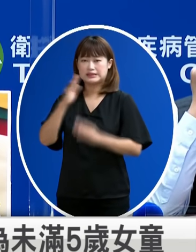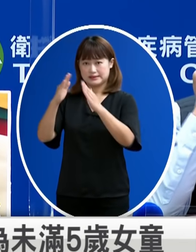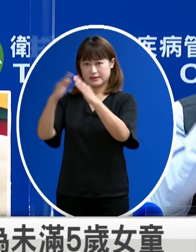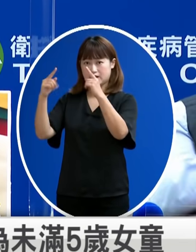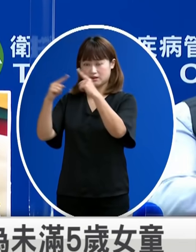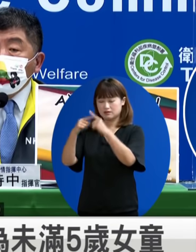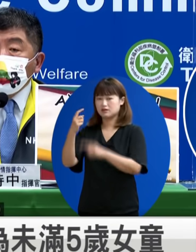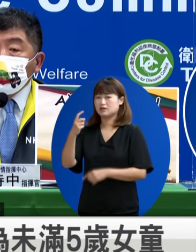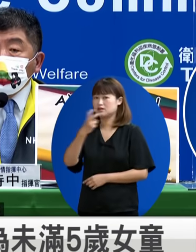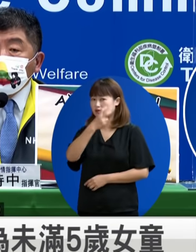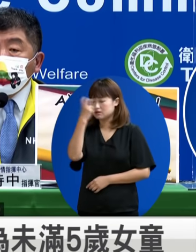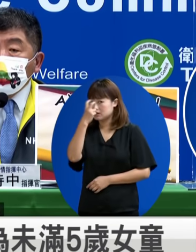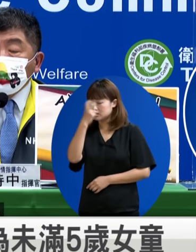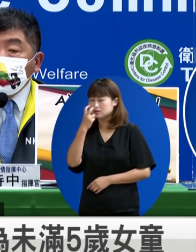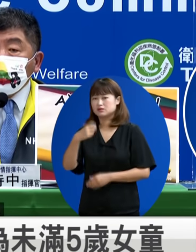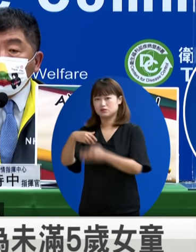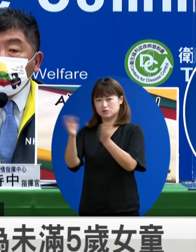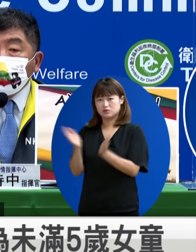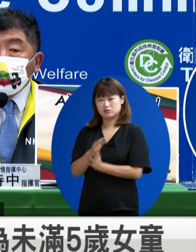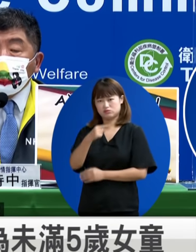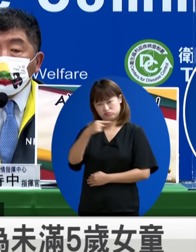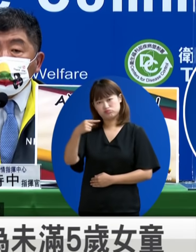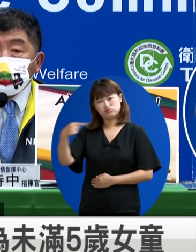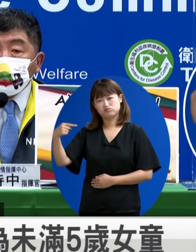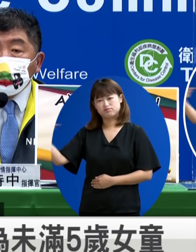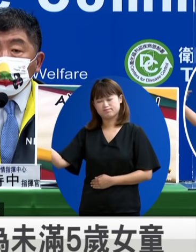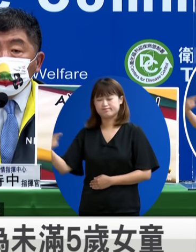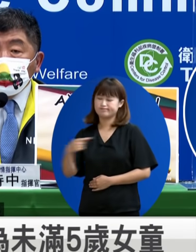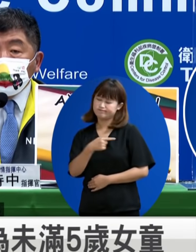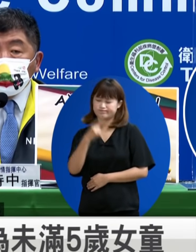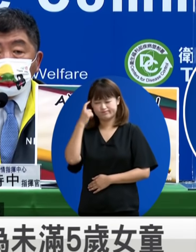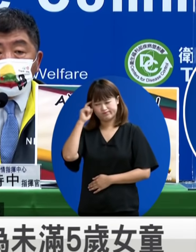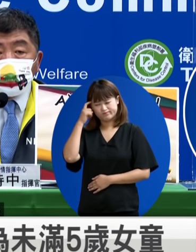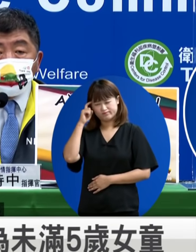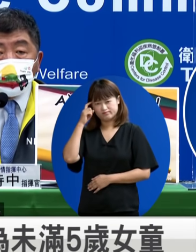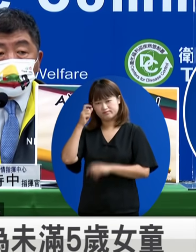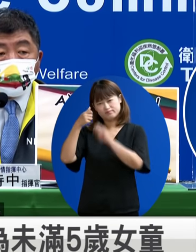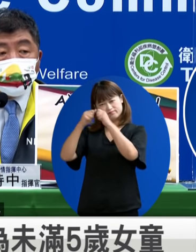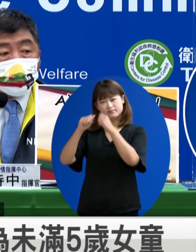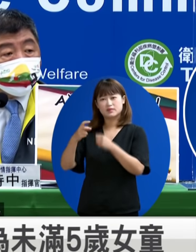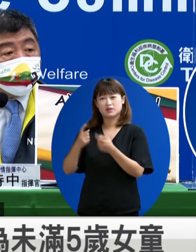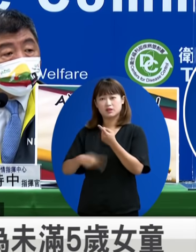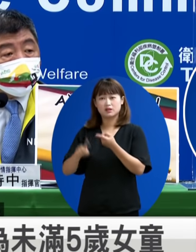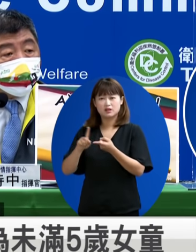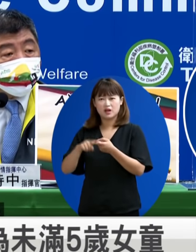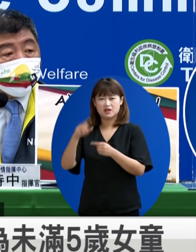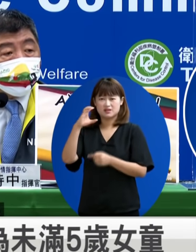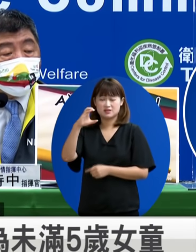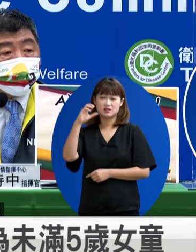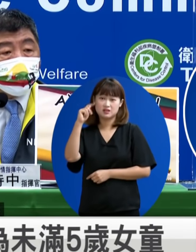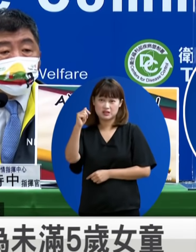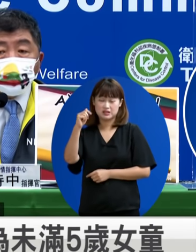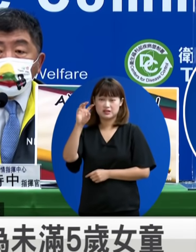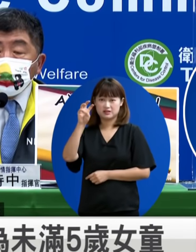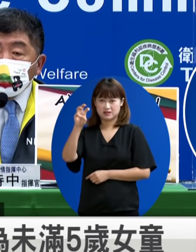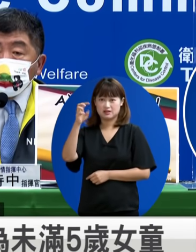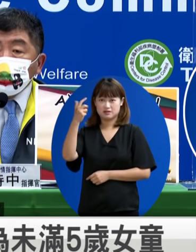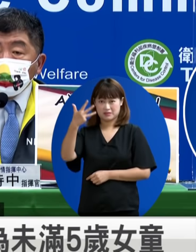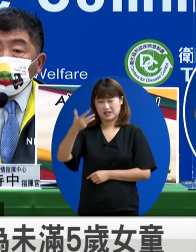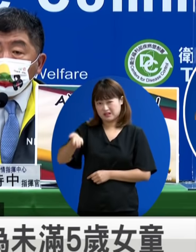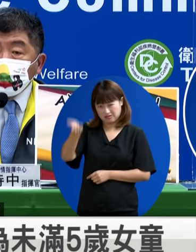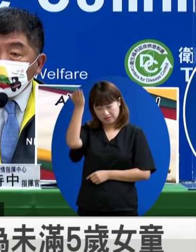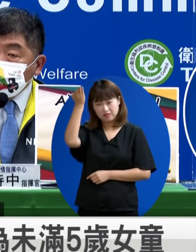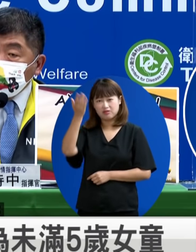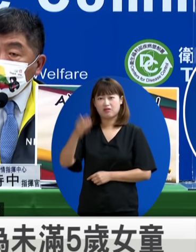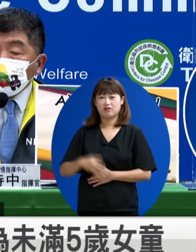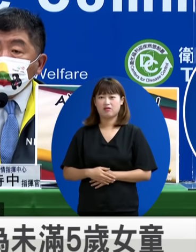那事实上这一位也应该研判起来就是他的38 CD值验的38，那其